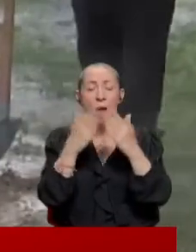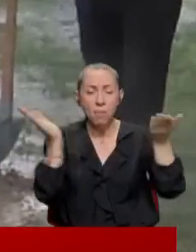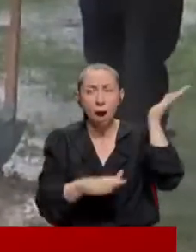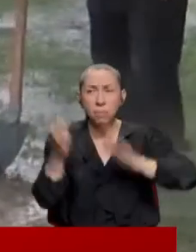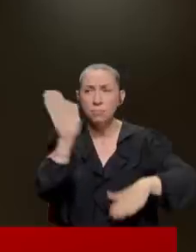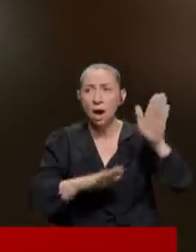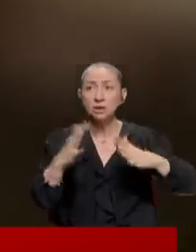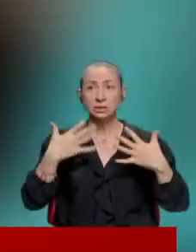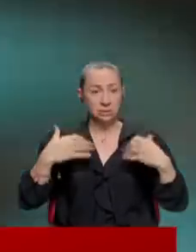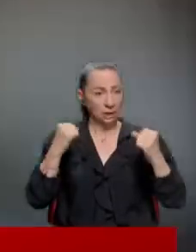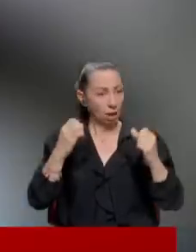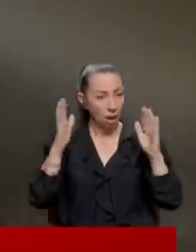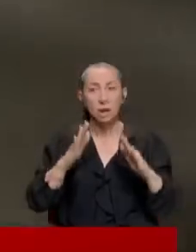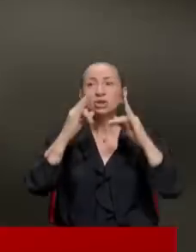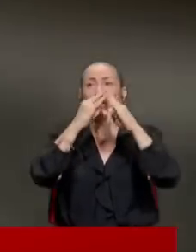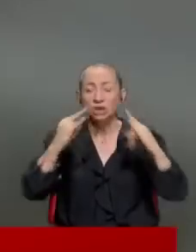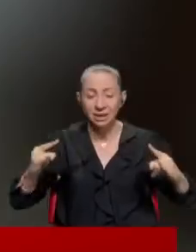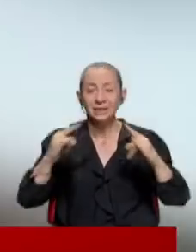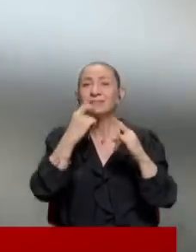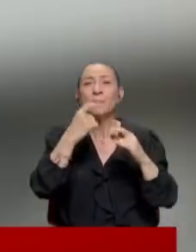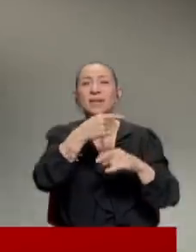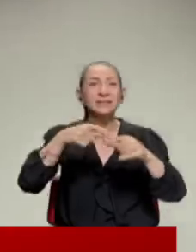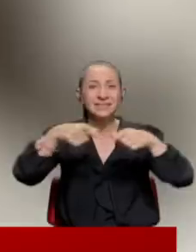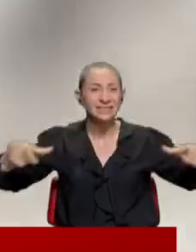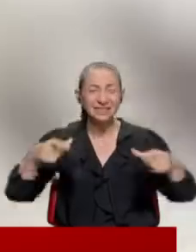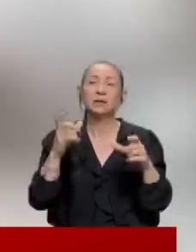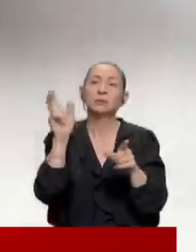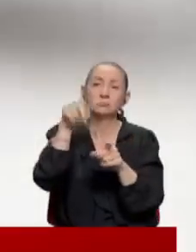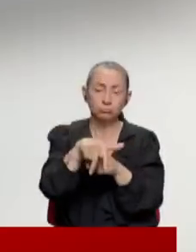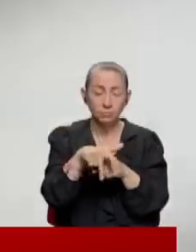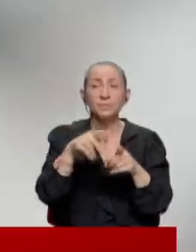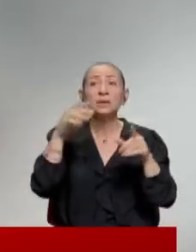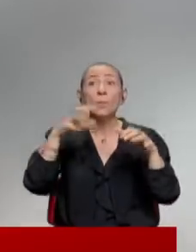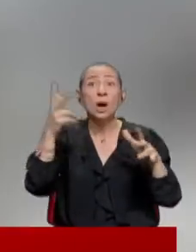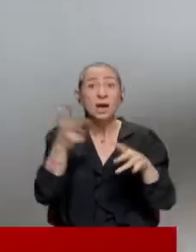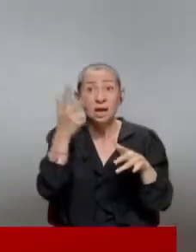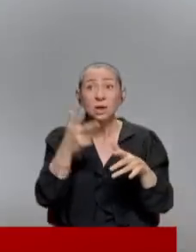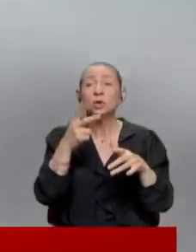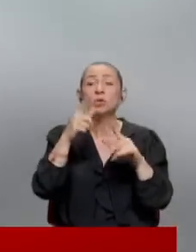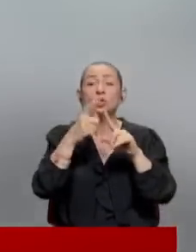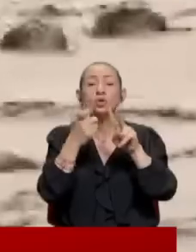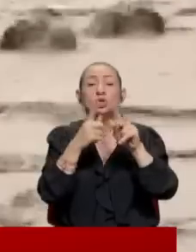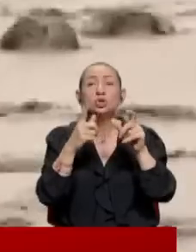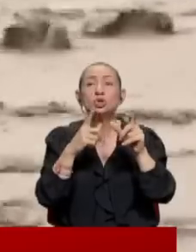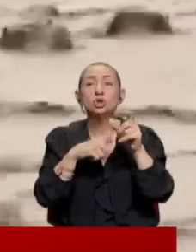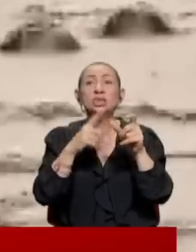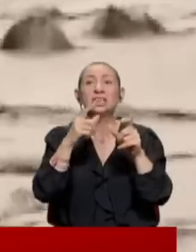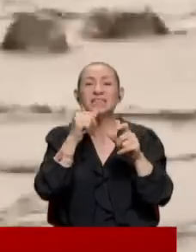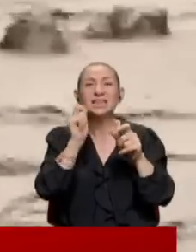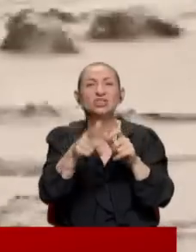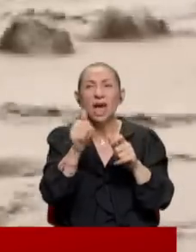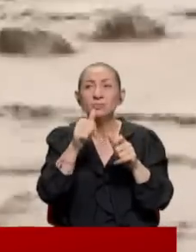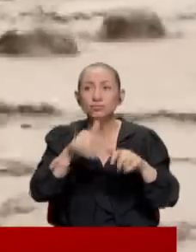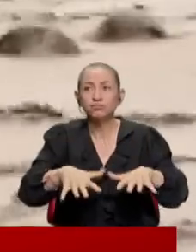yıkıldı, hayatta kalanlar çadırlara, konteynerlere yerleşti. Beklenen sağanak yağış özellikle Tut ilçesini suya gömdü.